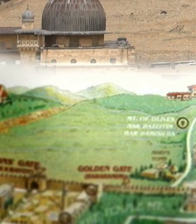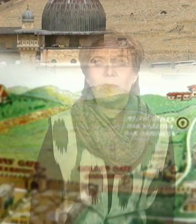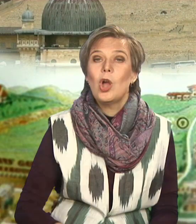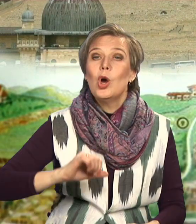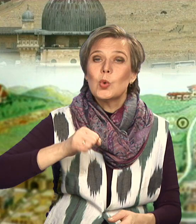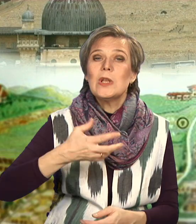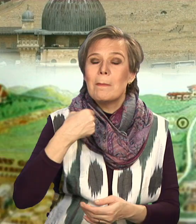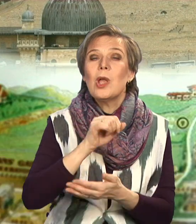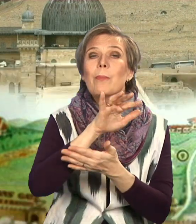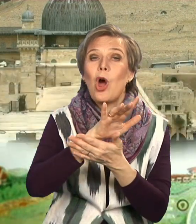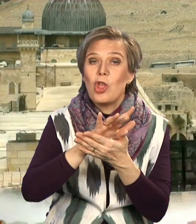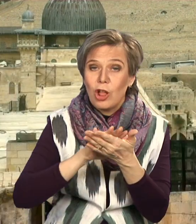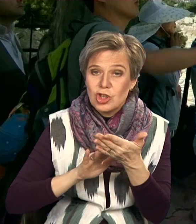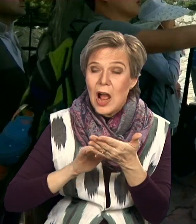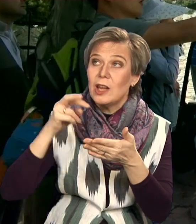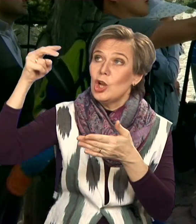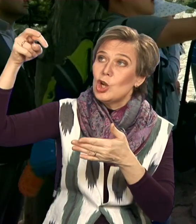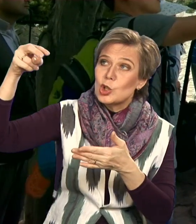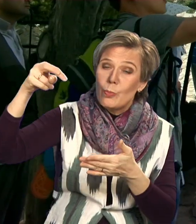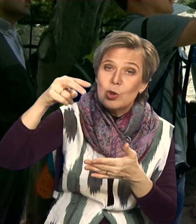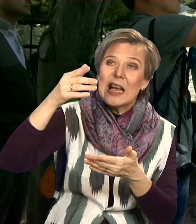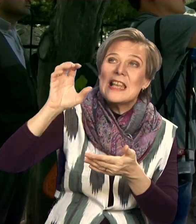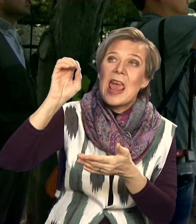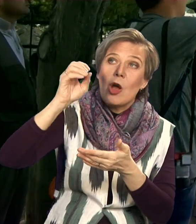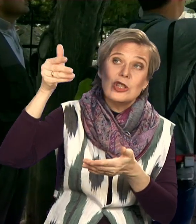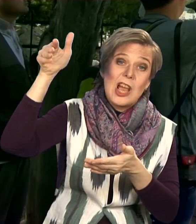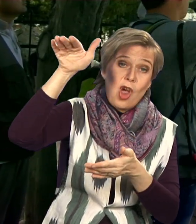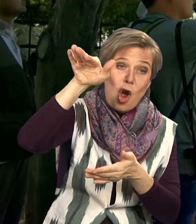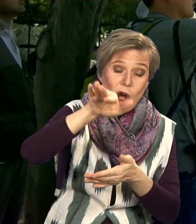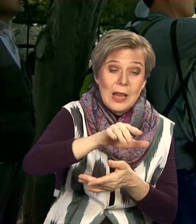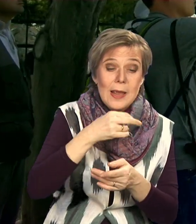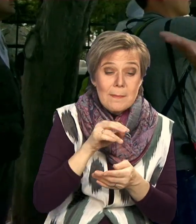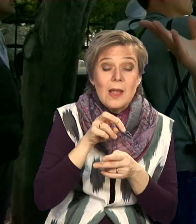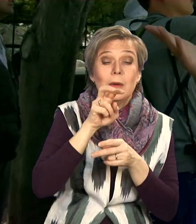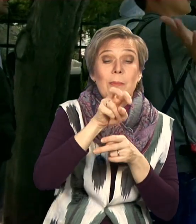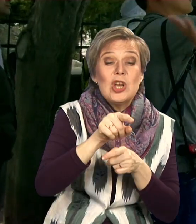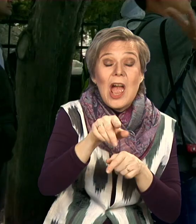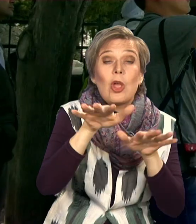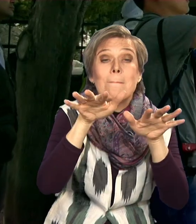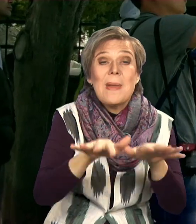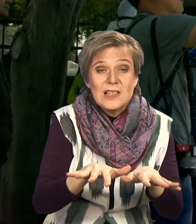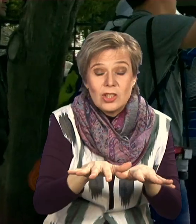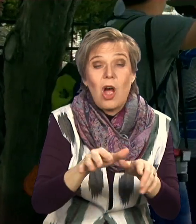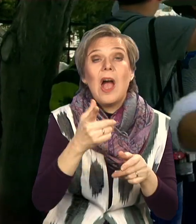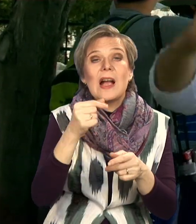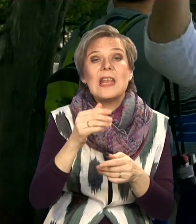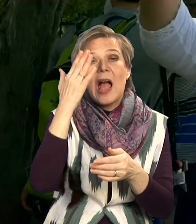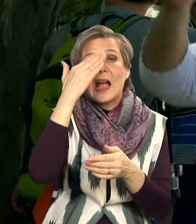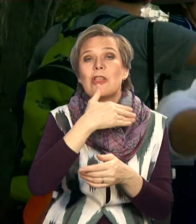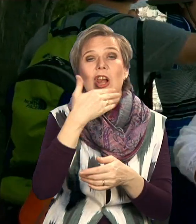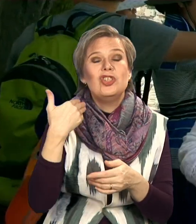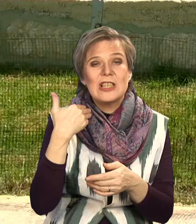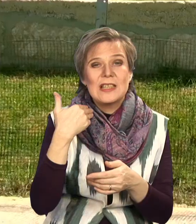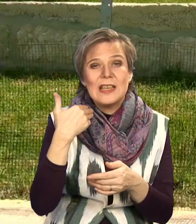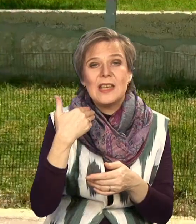Друзья, мы с вами продолжали спуск с Елеонской горы, и мы зашли с вами сюда, в это место, на территорию католического монастыря и